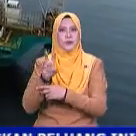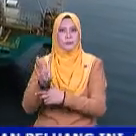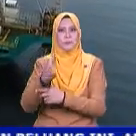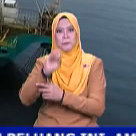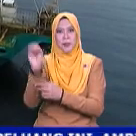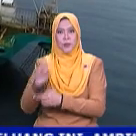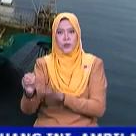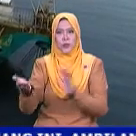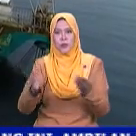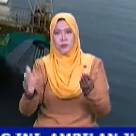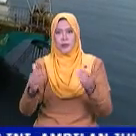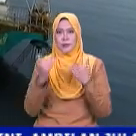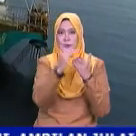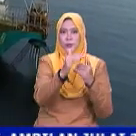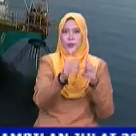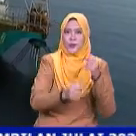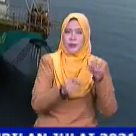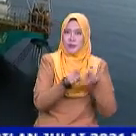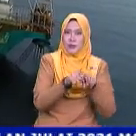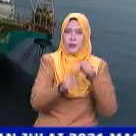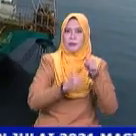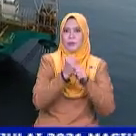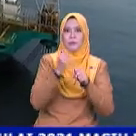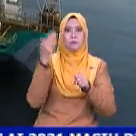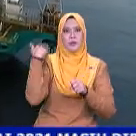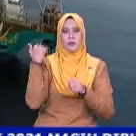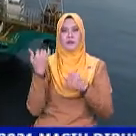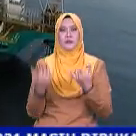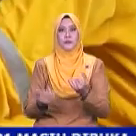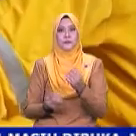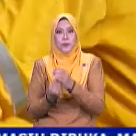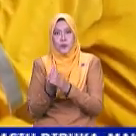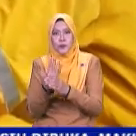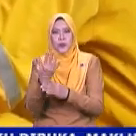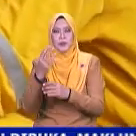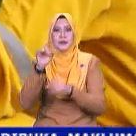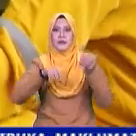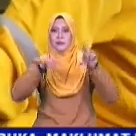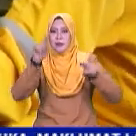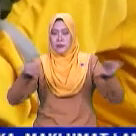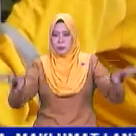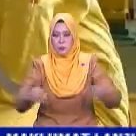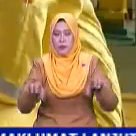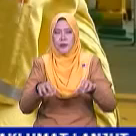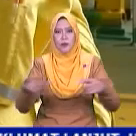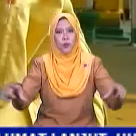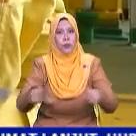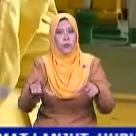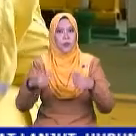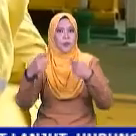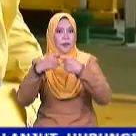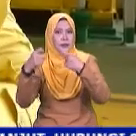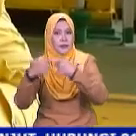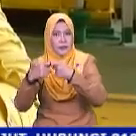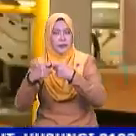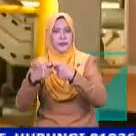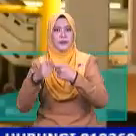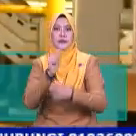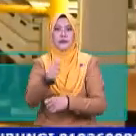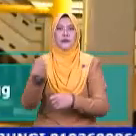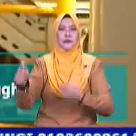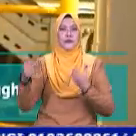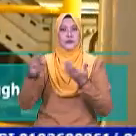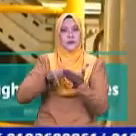22.6% berbanding tempoh sama tahun lepas. Pertumbuhan dipacu indeks pembuatan, pelombongan dan elektrik dengan